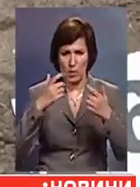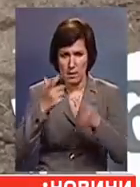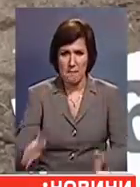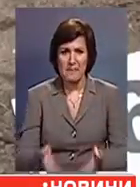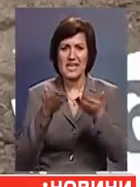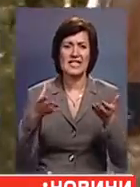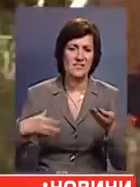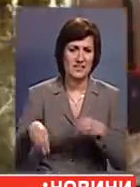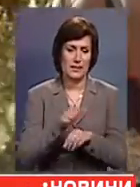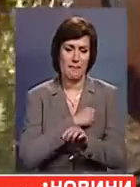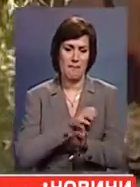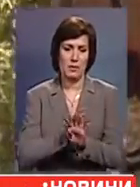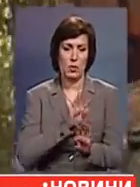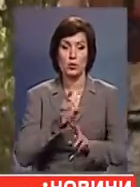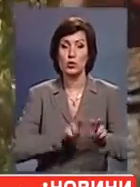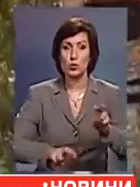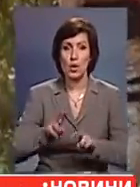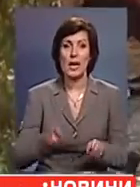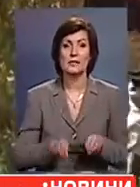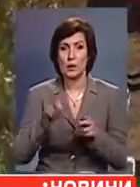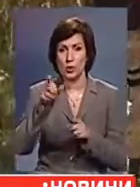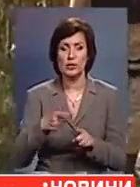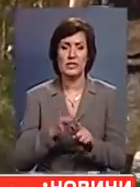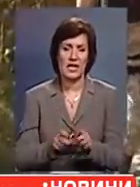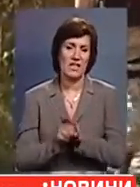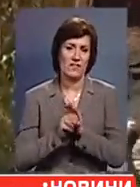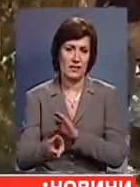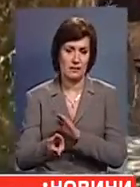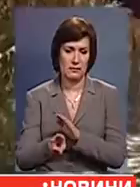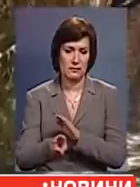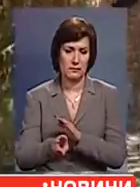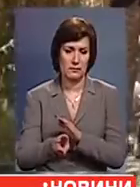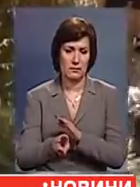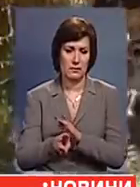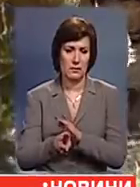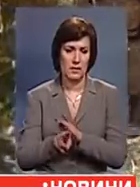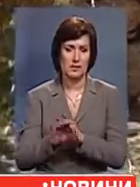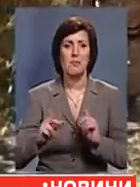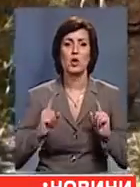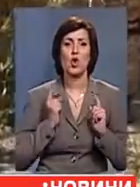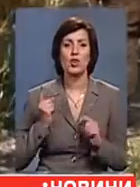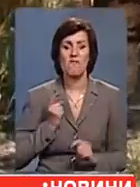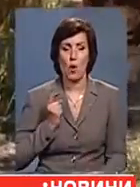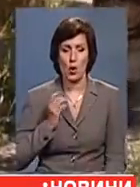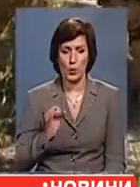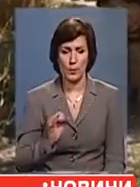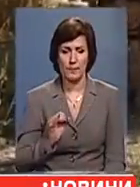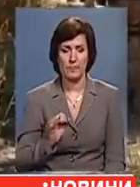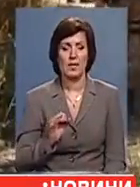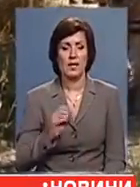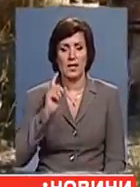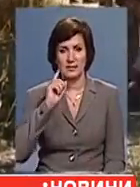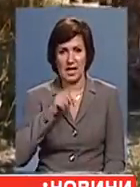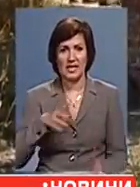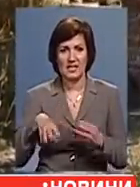оперативні підрозділи. Шукаємо злочинця, який безпосередньо втік з підкою. По прикметах знаєте